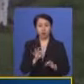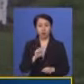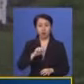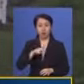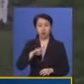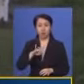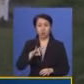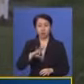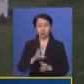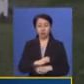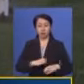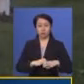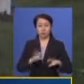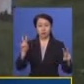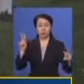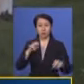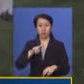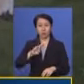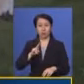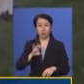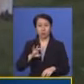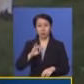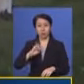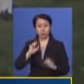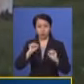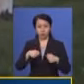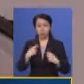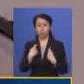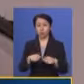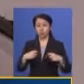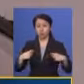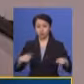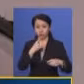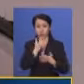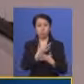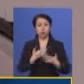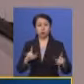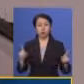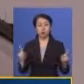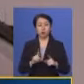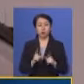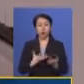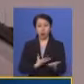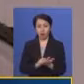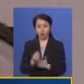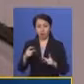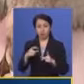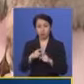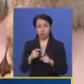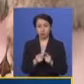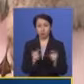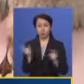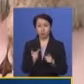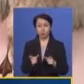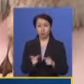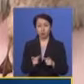Берик Альжанов, товарищество «Адель Кус» и «Есиль» могут реализовывать свою продукцию. Что касается компенсации, по словам